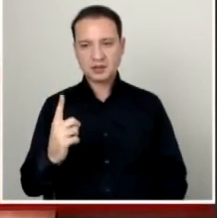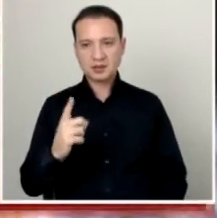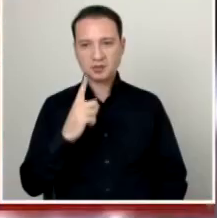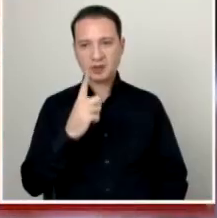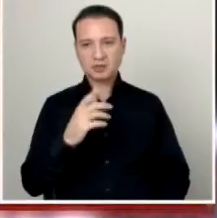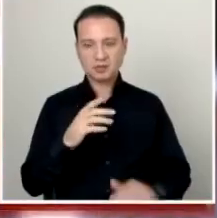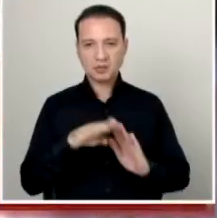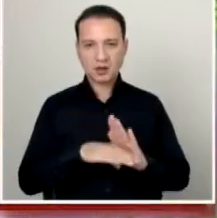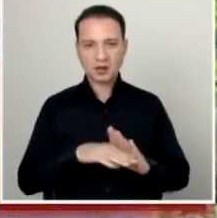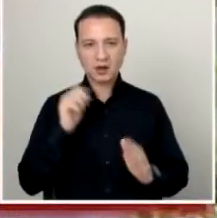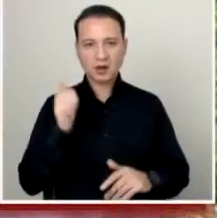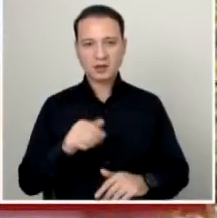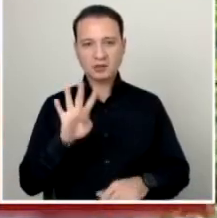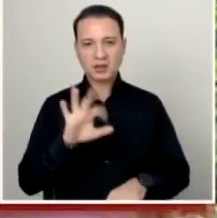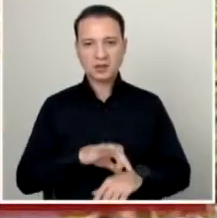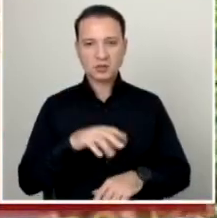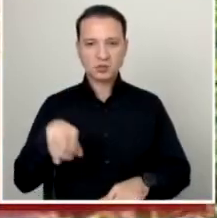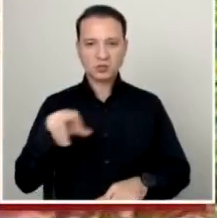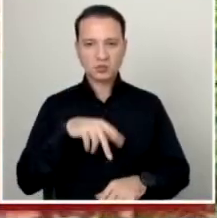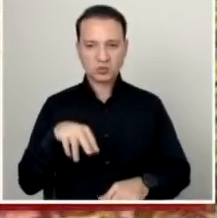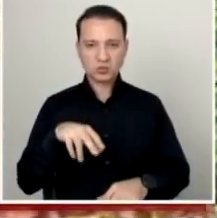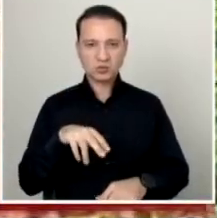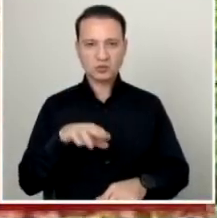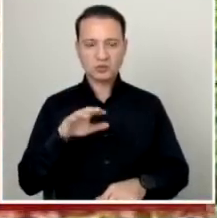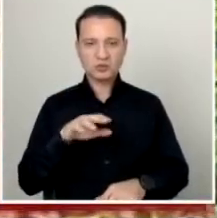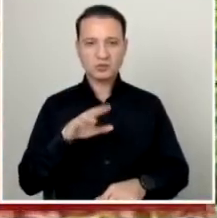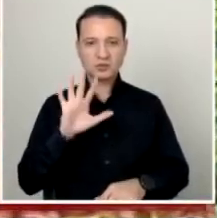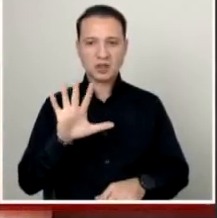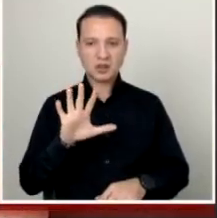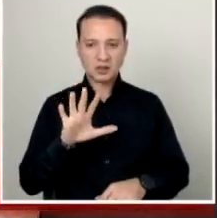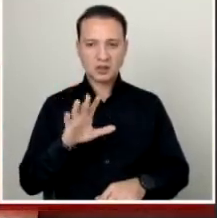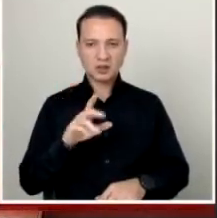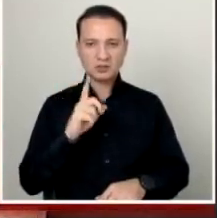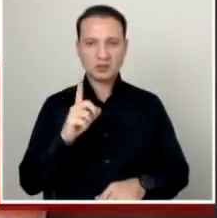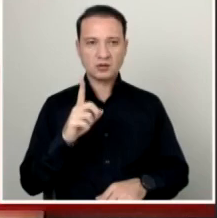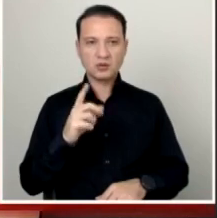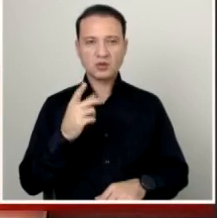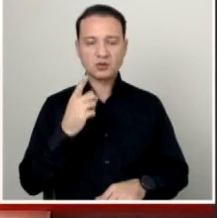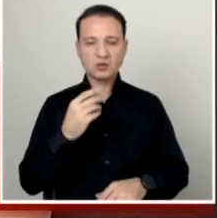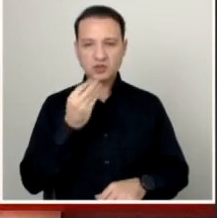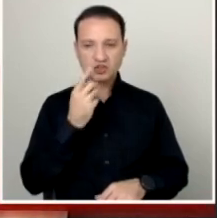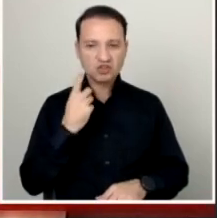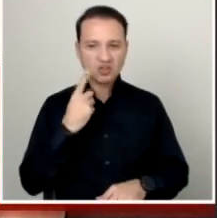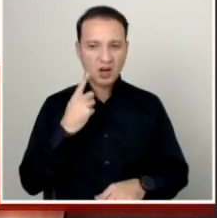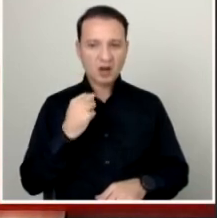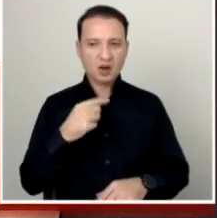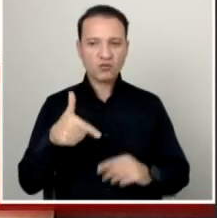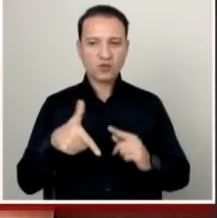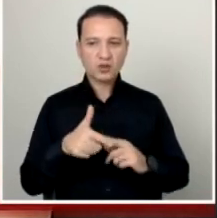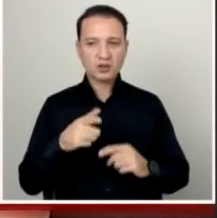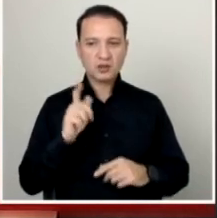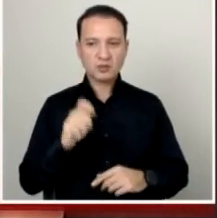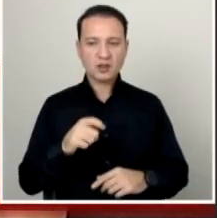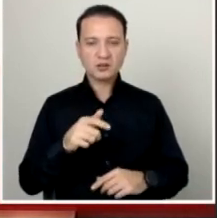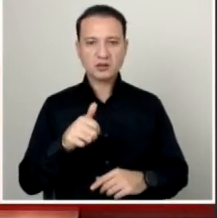madde, her gün 45 dakika yürüyün. 5 tane yasağımız var. 1- Sopra şekeri veyahut da fruktozla yapılmış olan